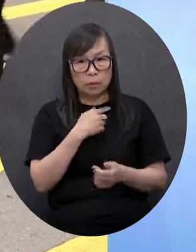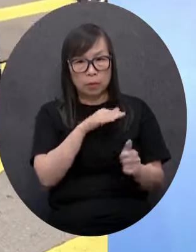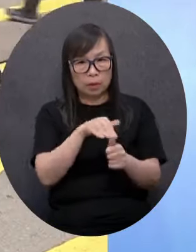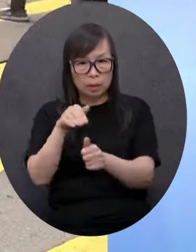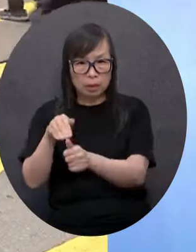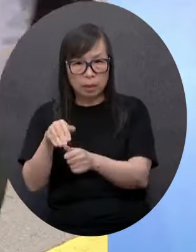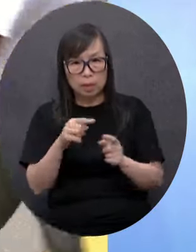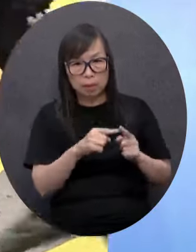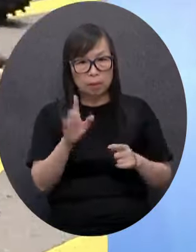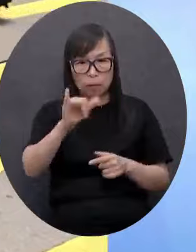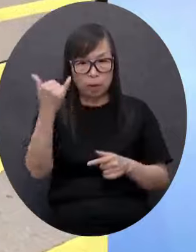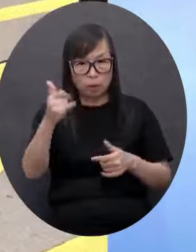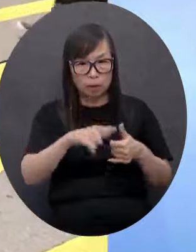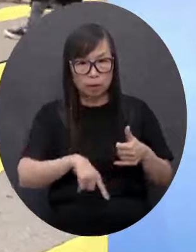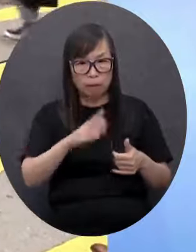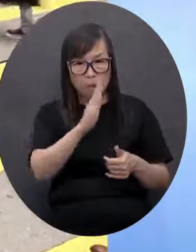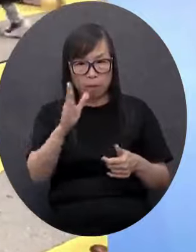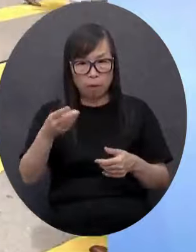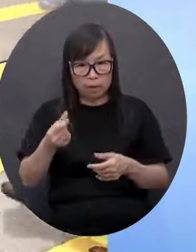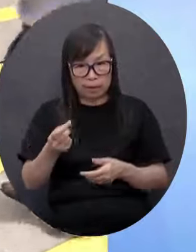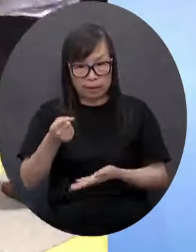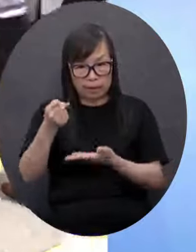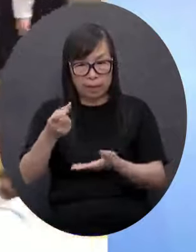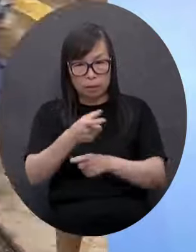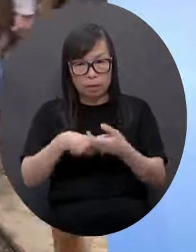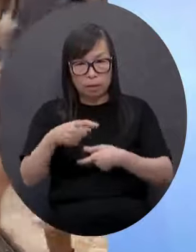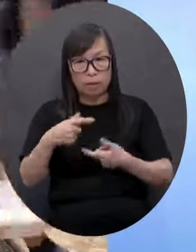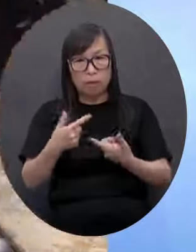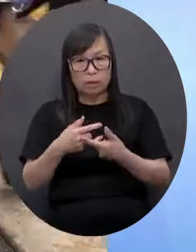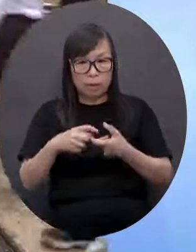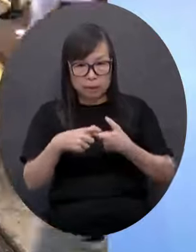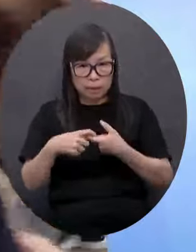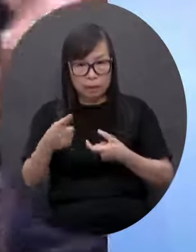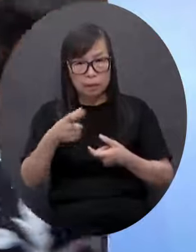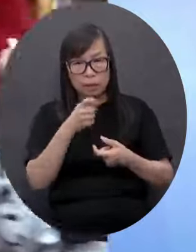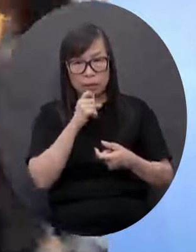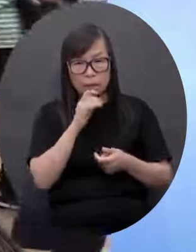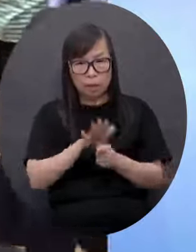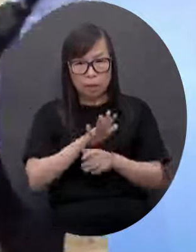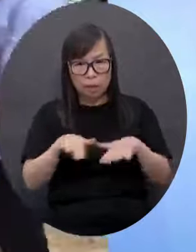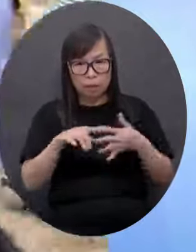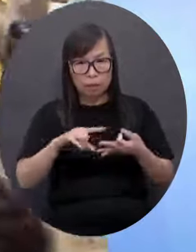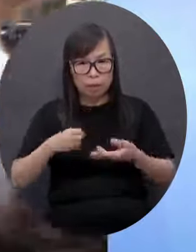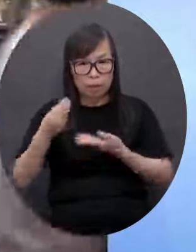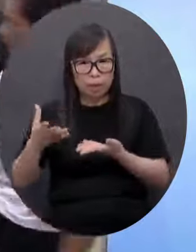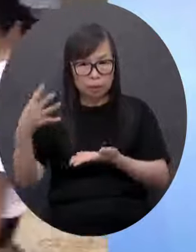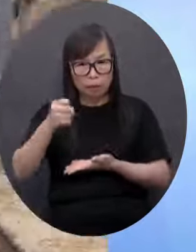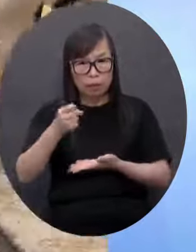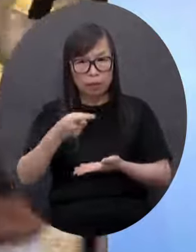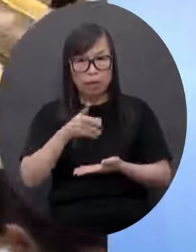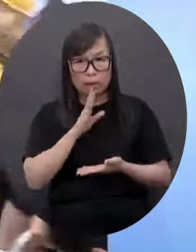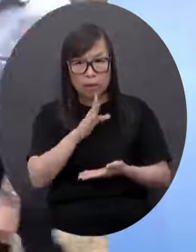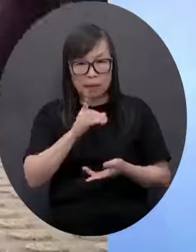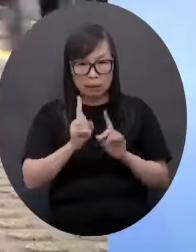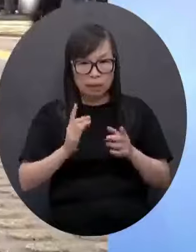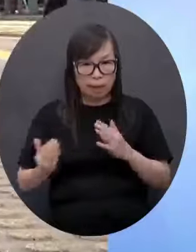市民不要跟这六名人士有任何金钱财务瓜葛，除非得到保安局局长特许授权，否则直接